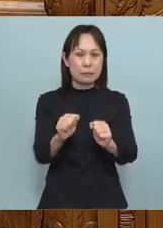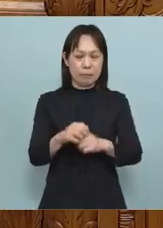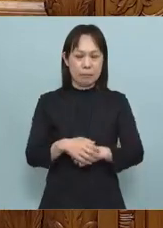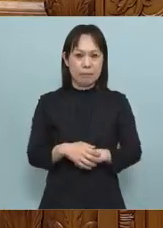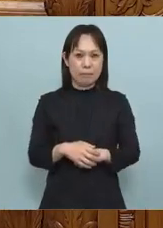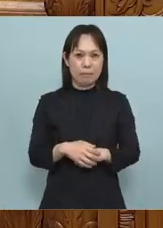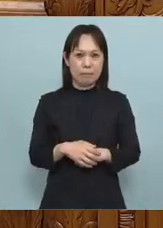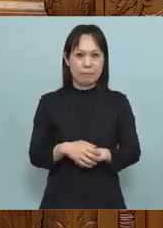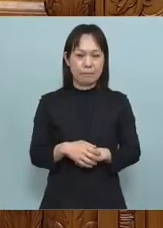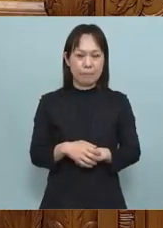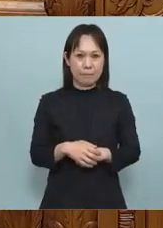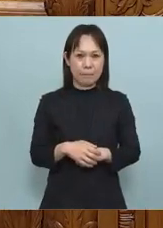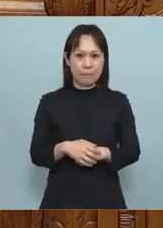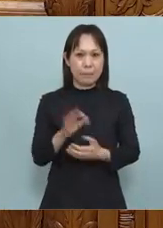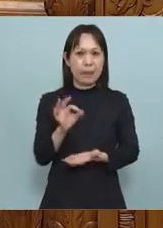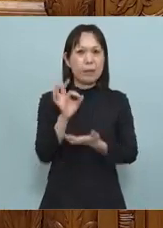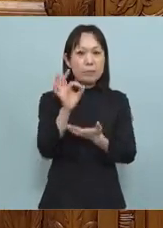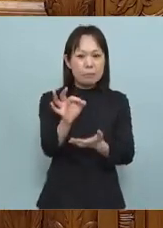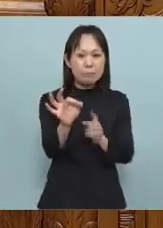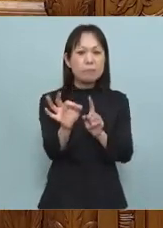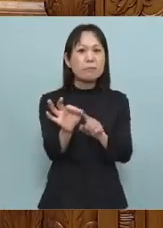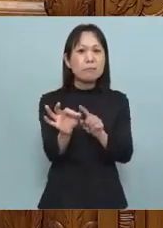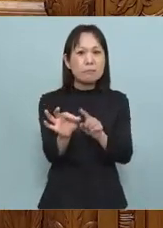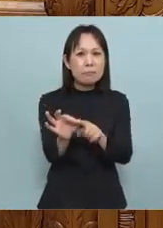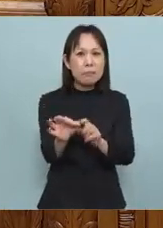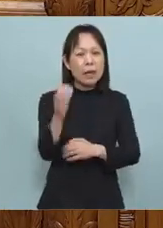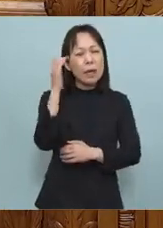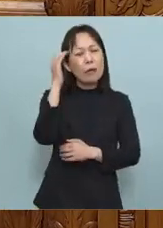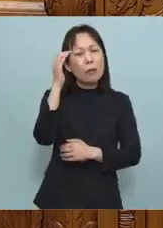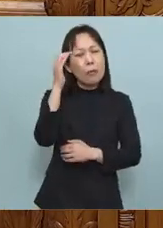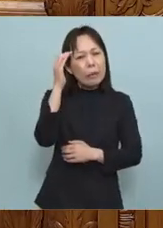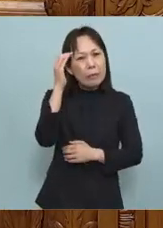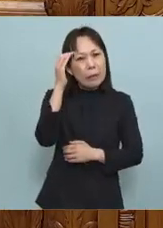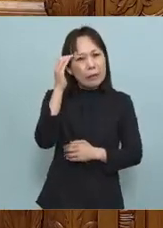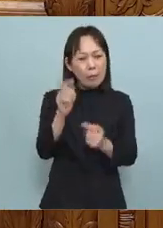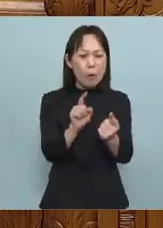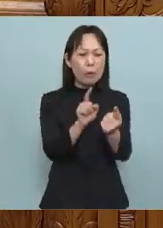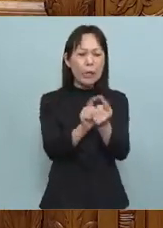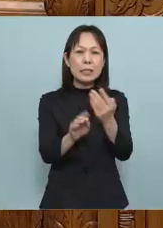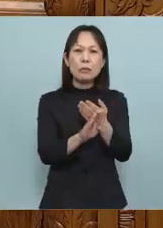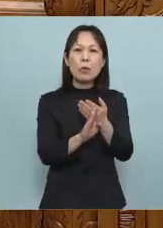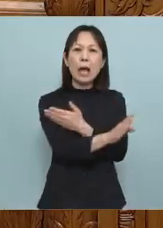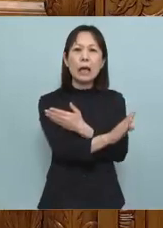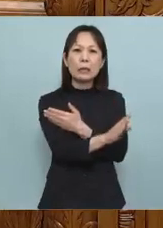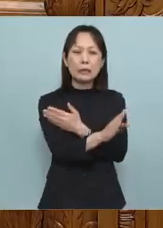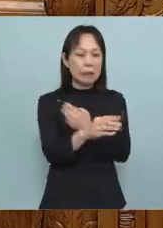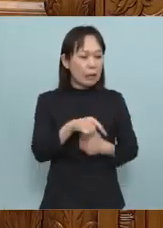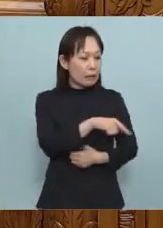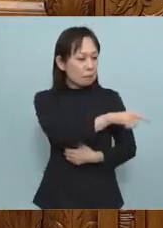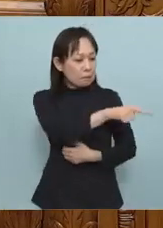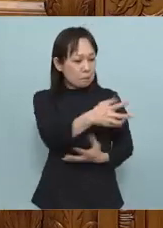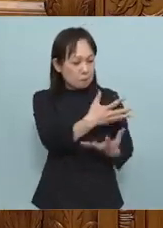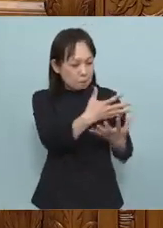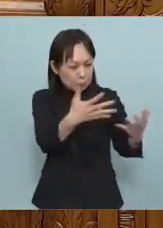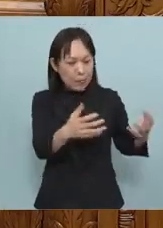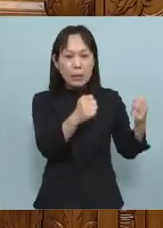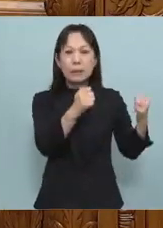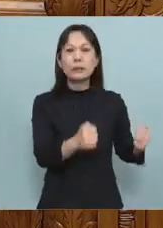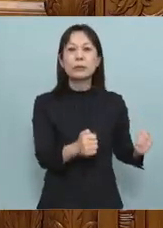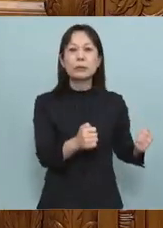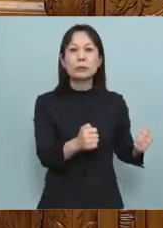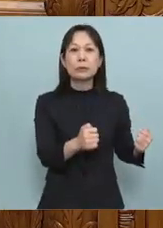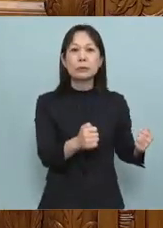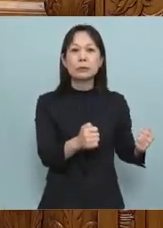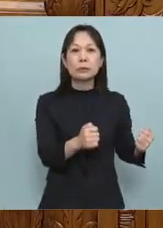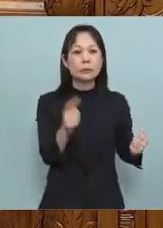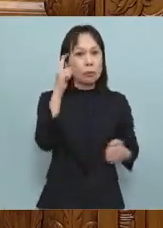今示されている給付金では、困っていても対象外となる人がたくさんいることを総理はお認めになり